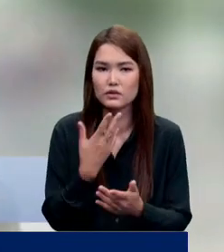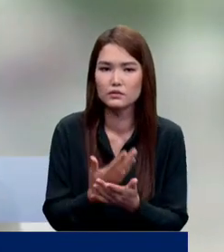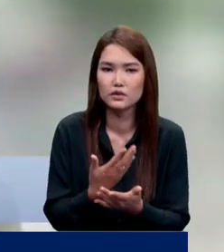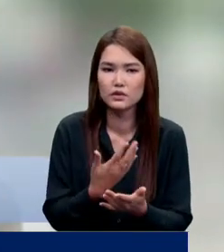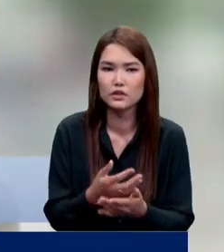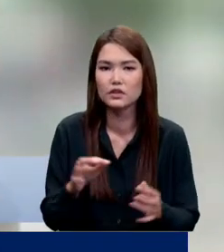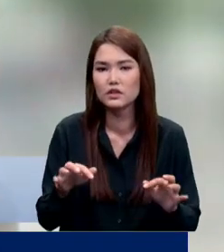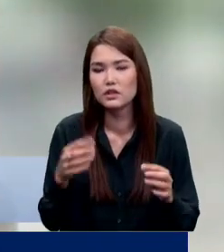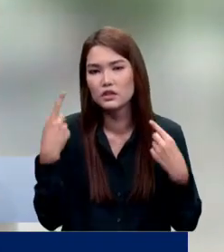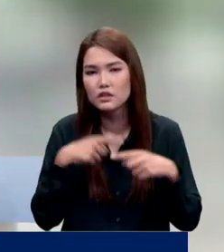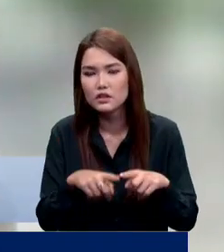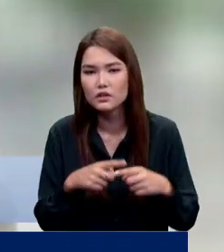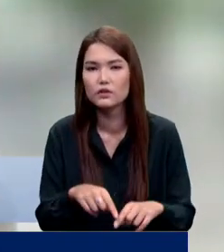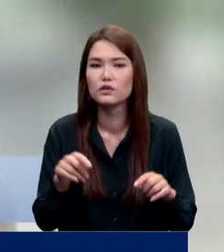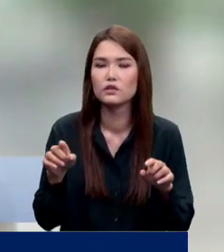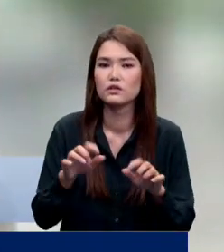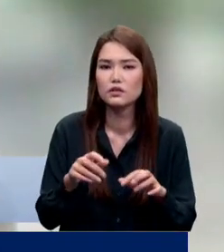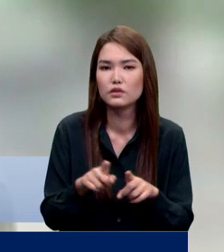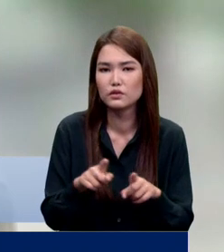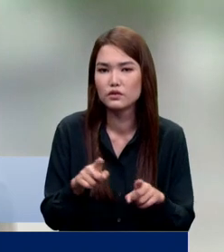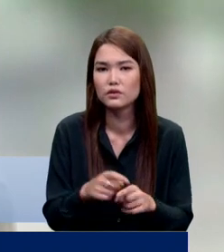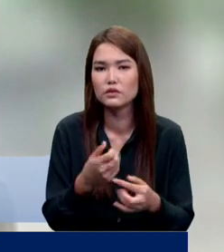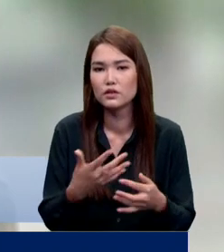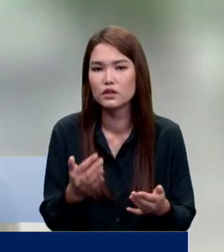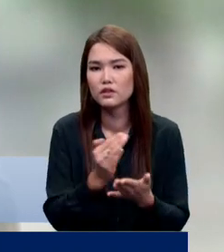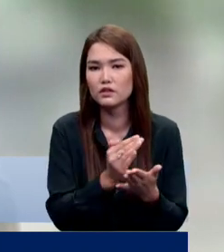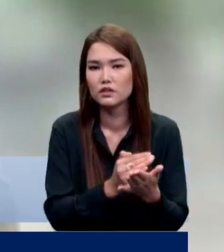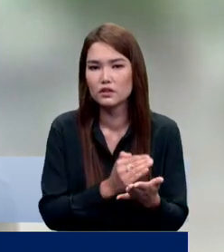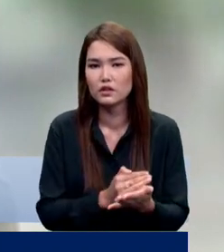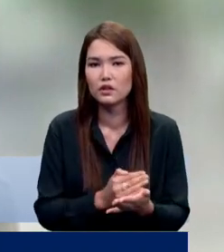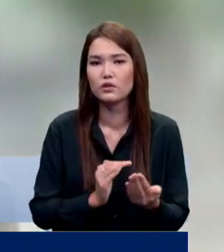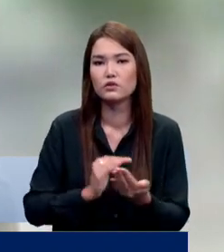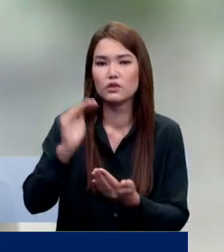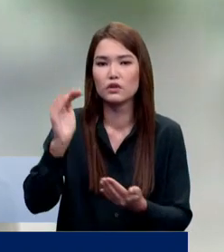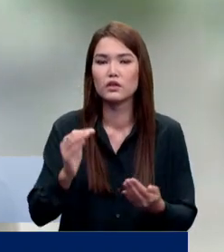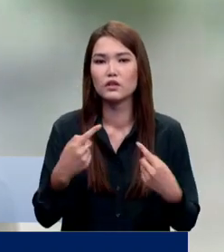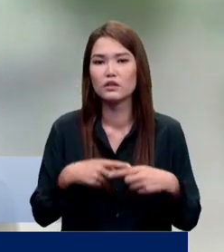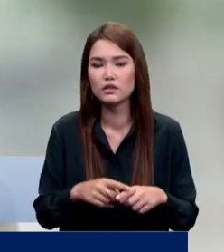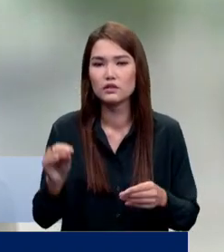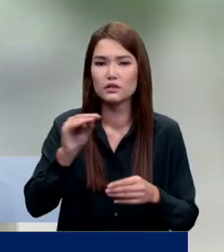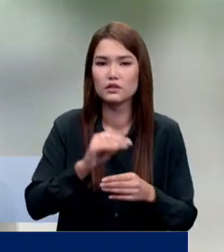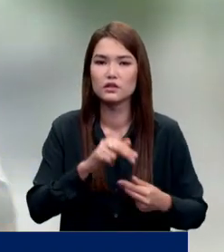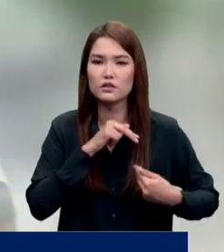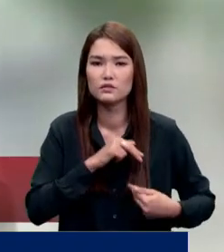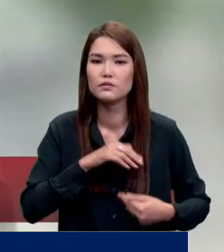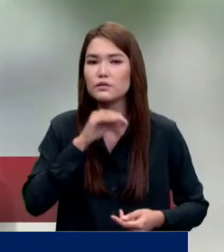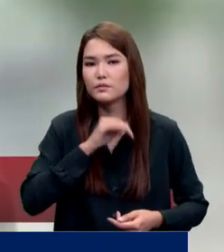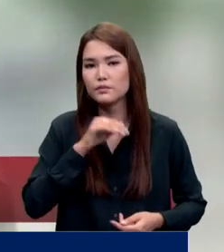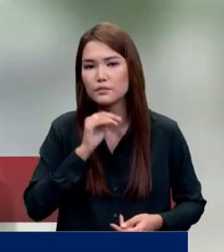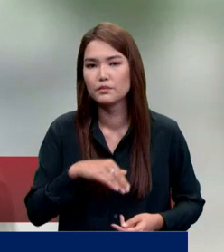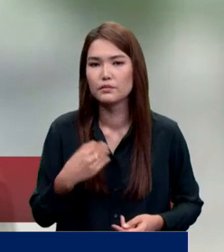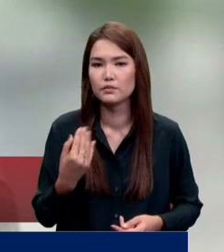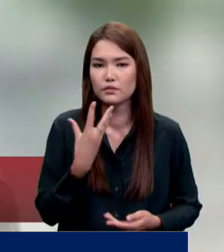Пандемия цифровизация процесін тездетті. Оның үстіне IT саласындағы айлық ортадан жоғары 400 мыңнан бастап, бірнеше миллионға дейін баруы